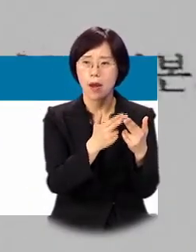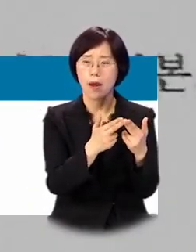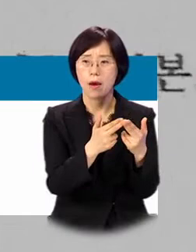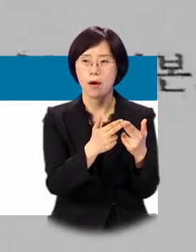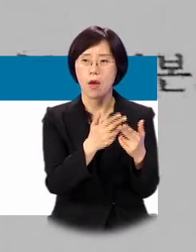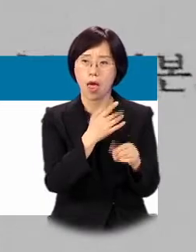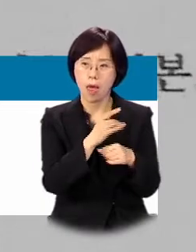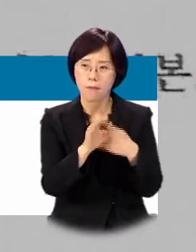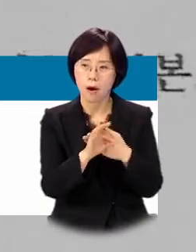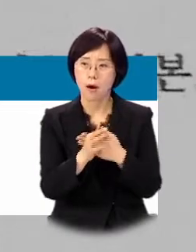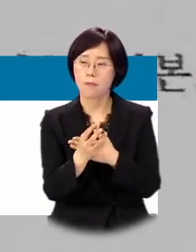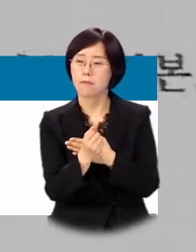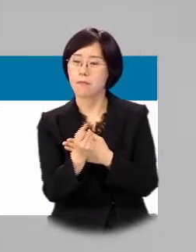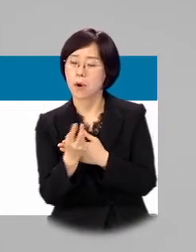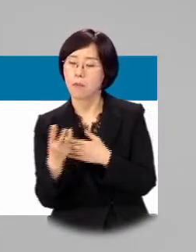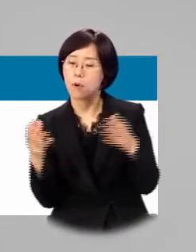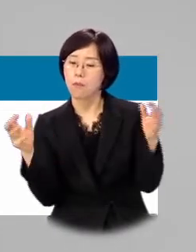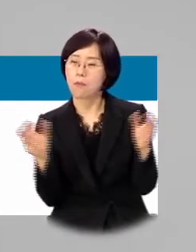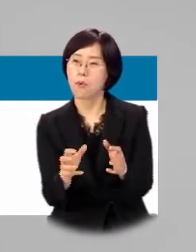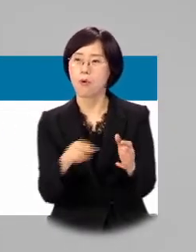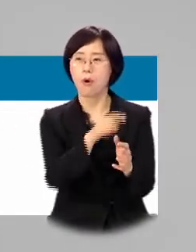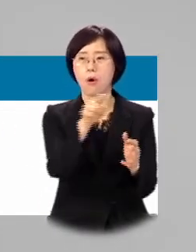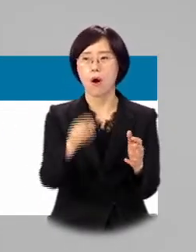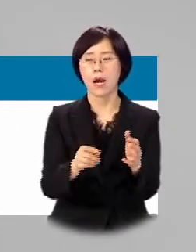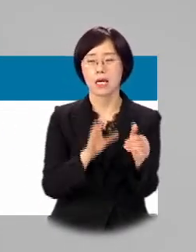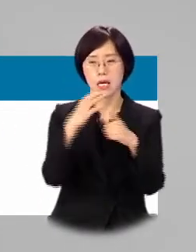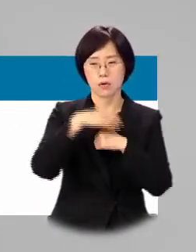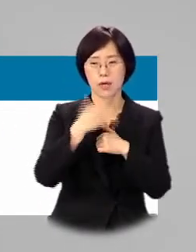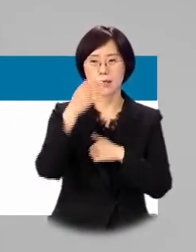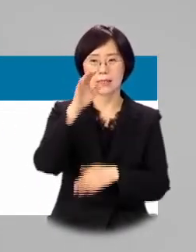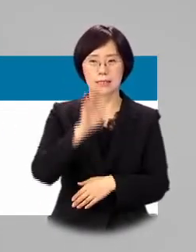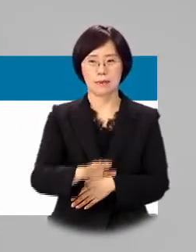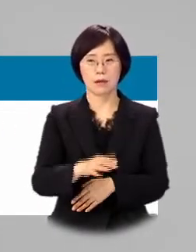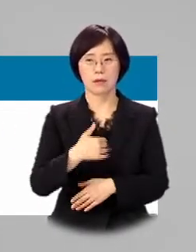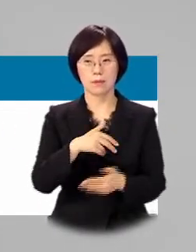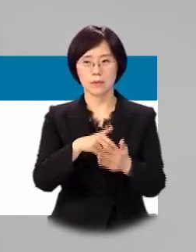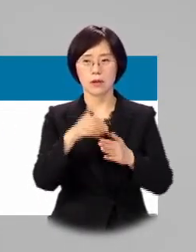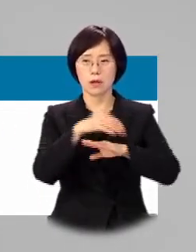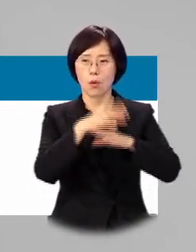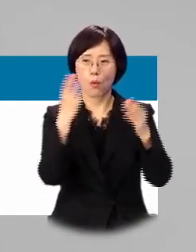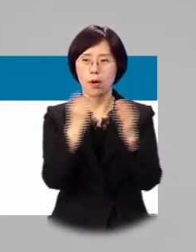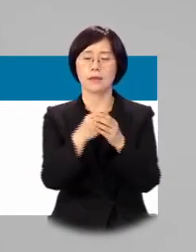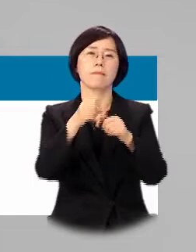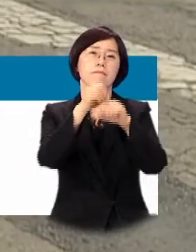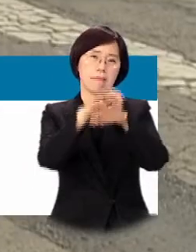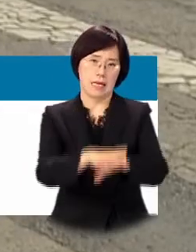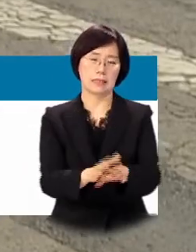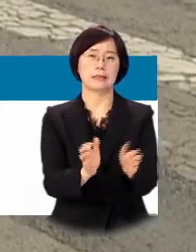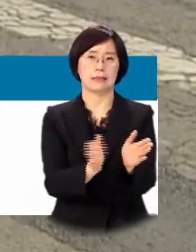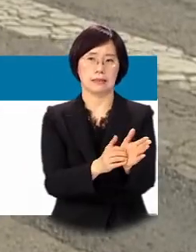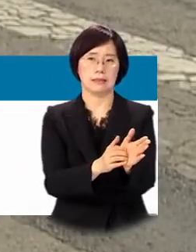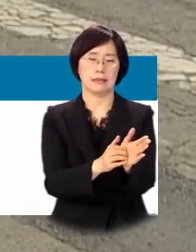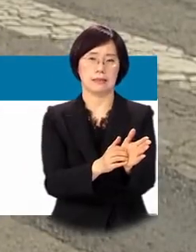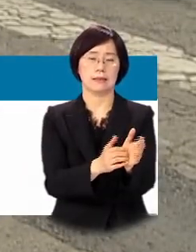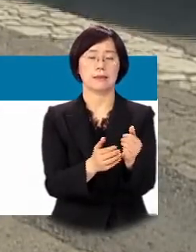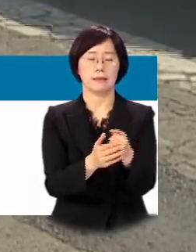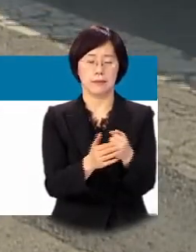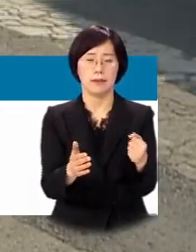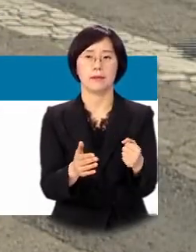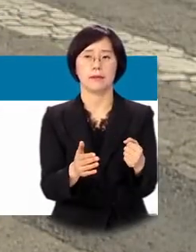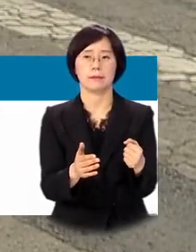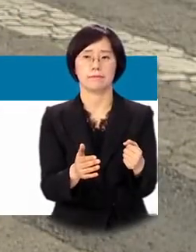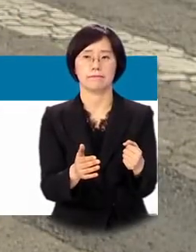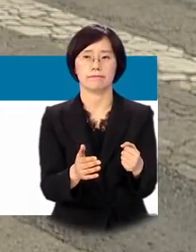이제 뭐 몇 분들이 모여가지고 인수는 했지만 저희들은 이 계획을 다 완전히 지금 백지화시킨